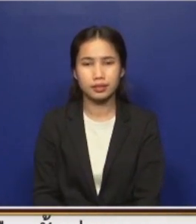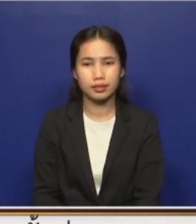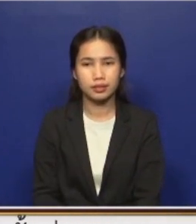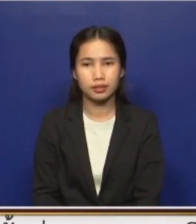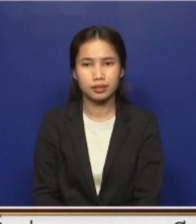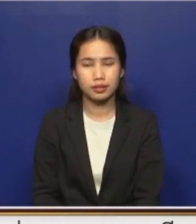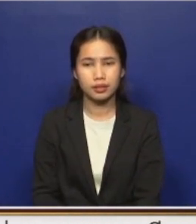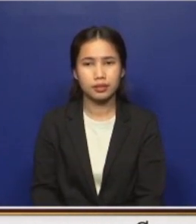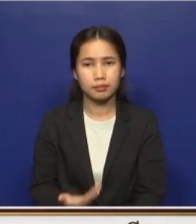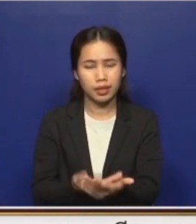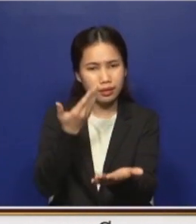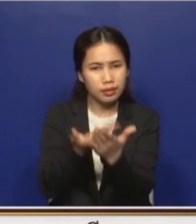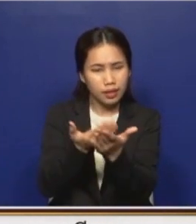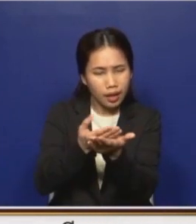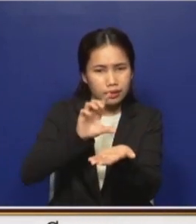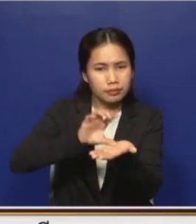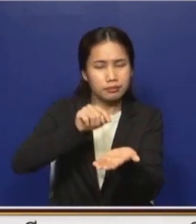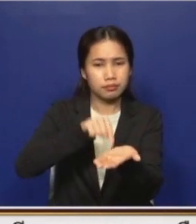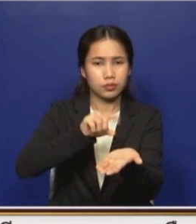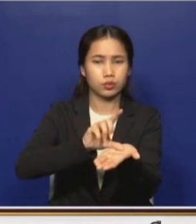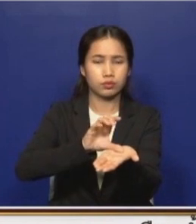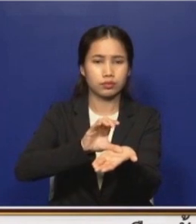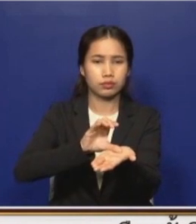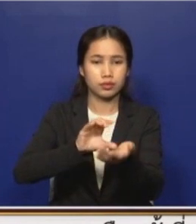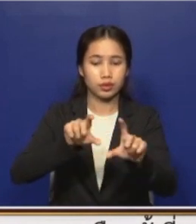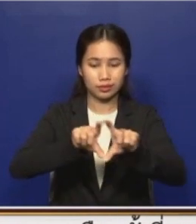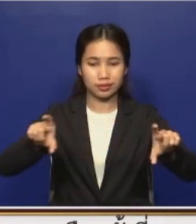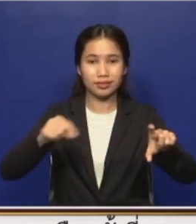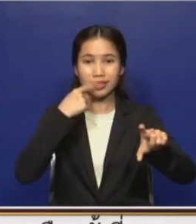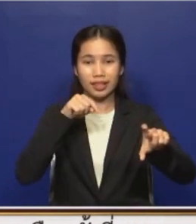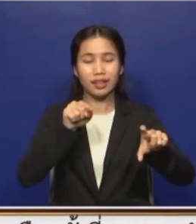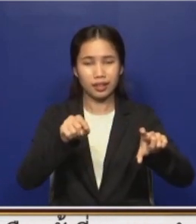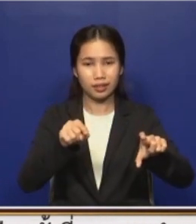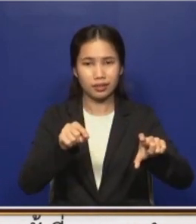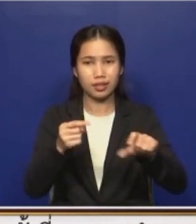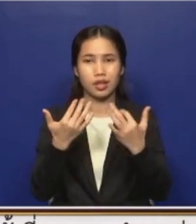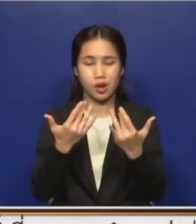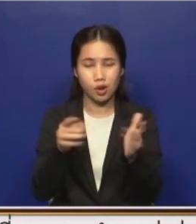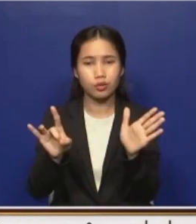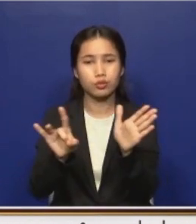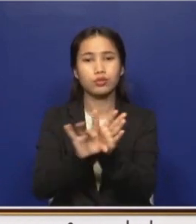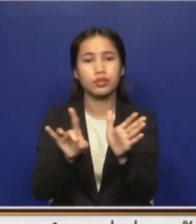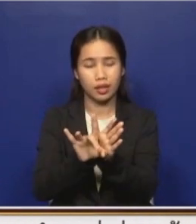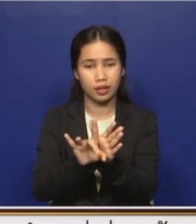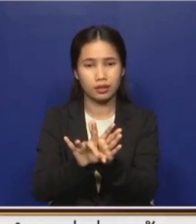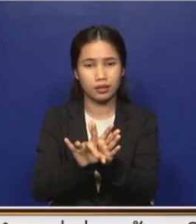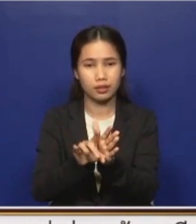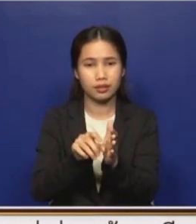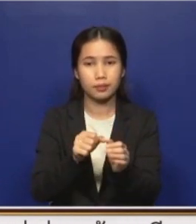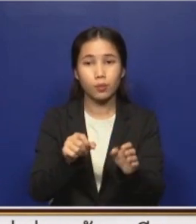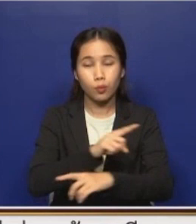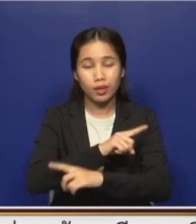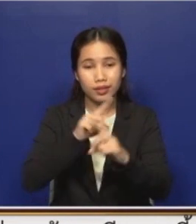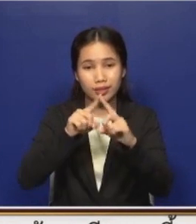ผลของการตรวจคะแนนผลลัพธ์ออกมาแล้วว่ามันเป็นไม่ได้แล้วเป็นยังไงฮะไปดูแผ่นต่อไปครับ